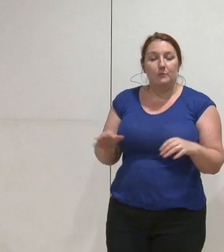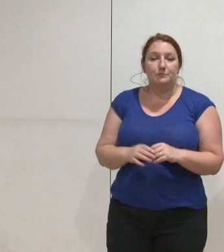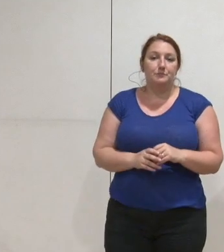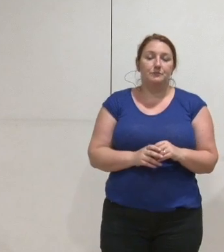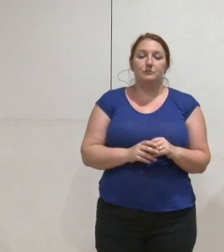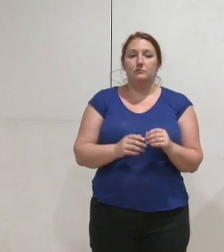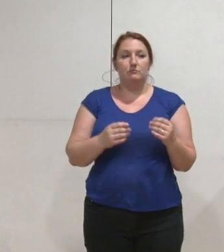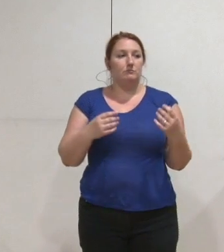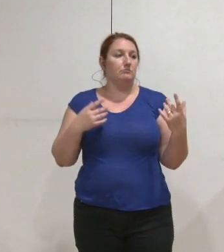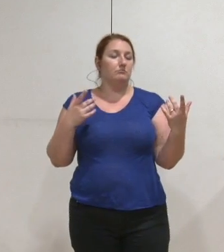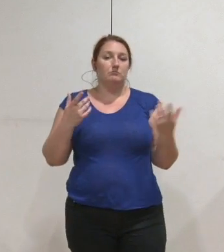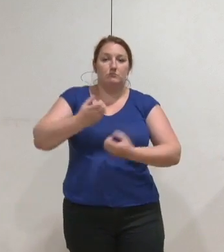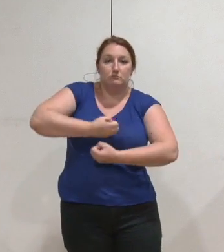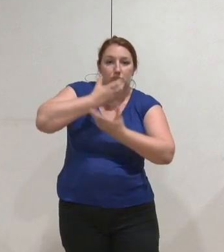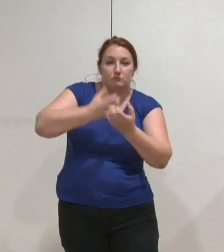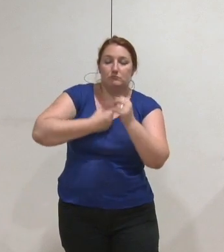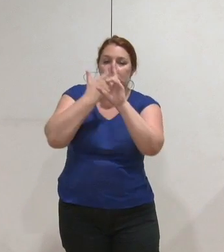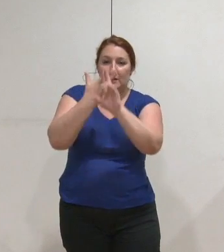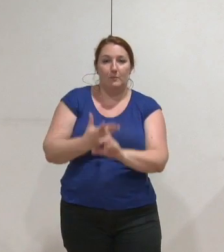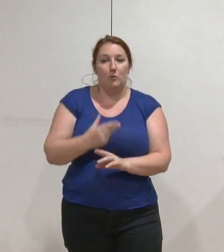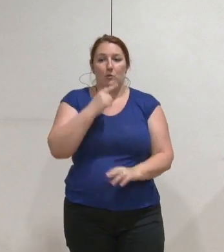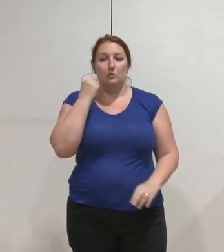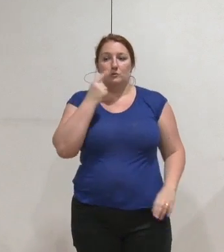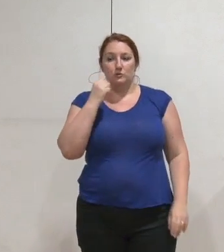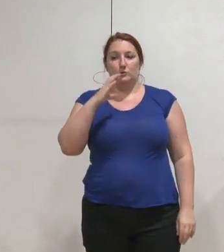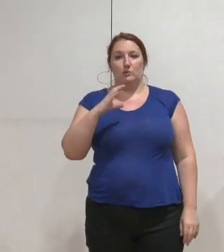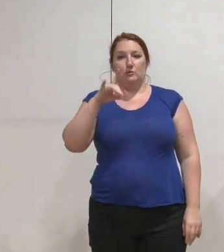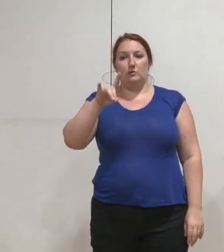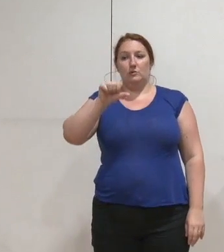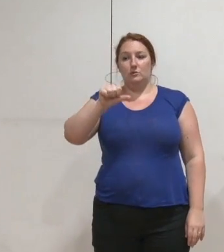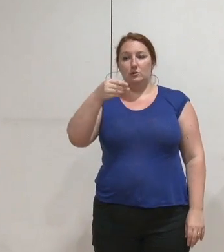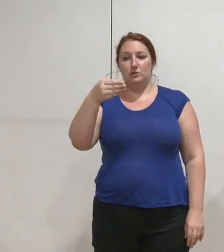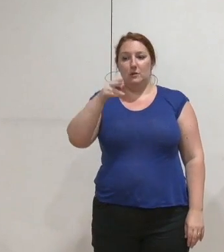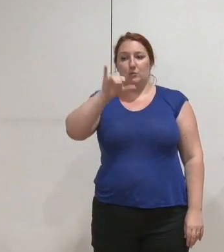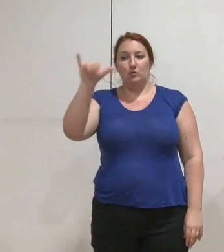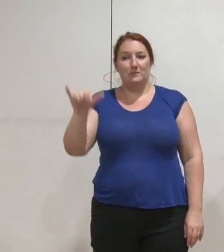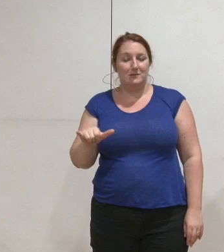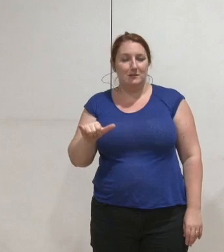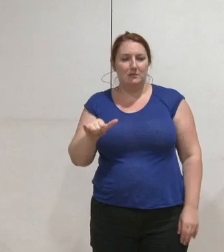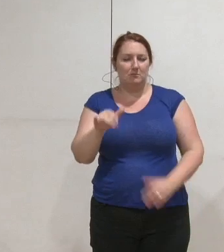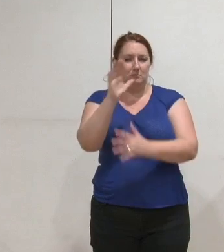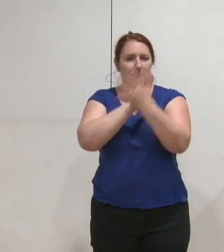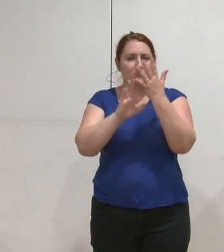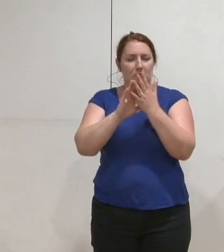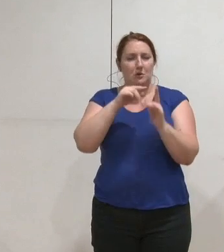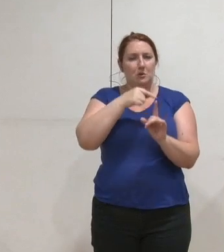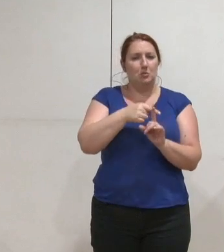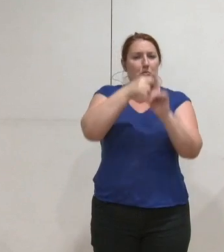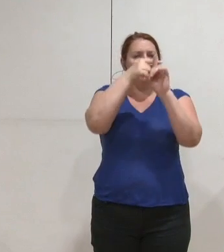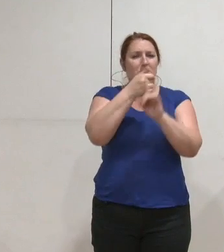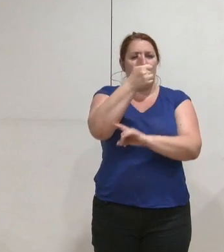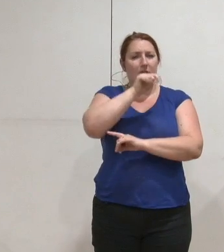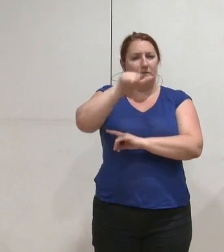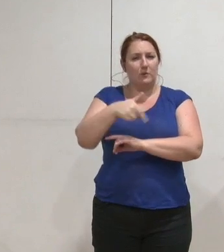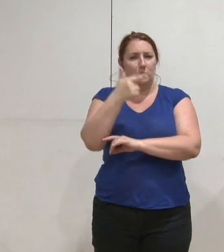quelques réponses quand monsieur chamussi parle de plus 1,2 million d'euros